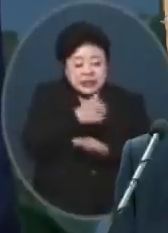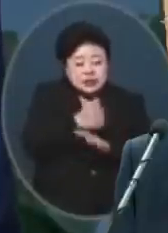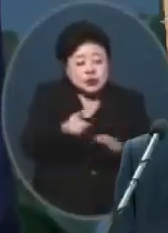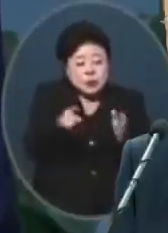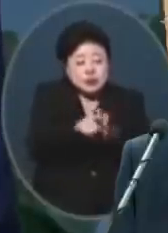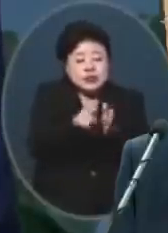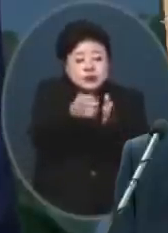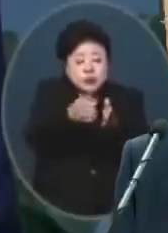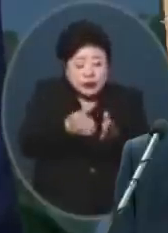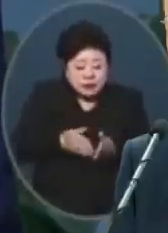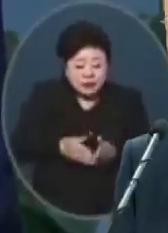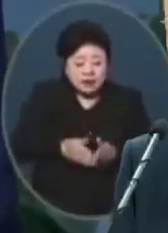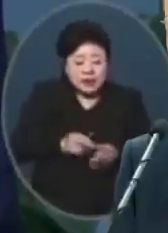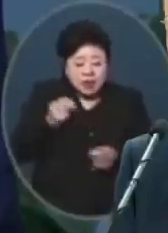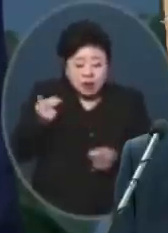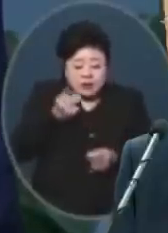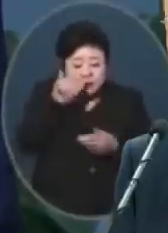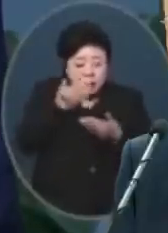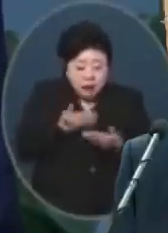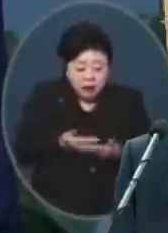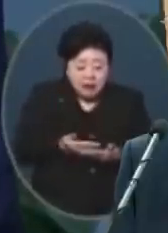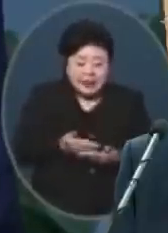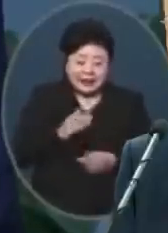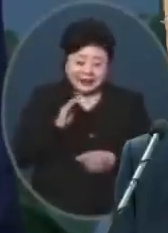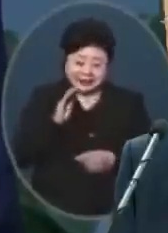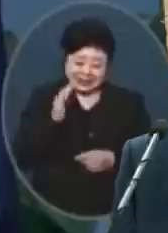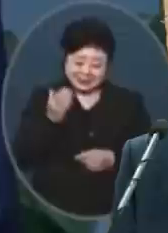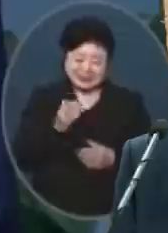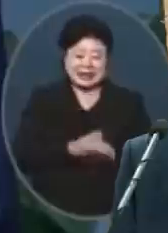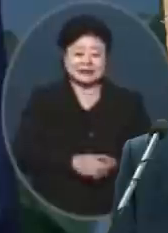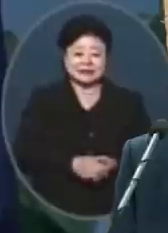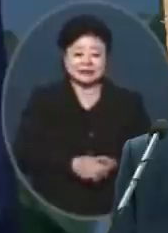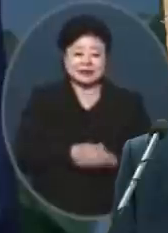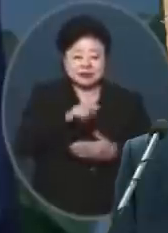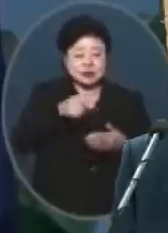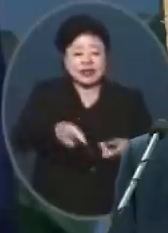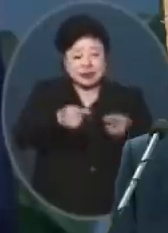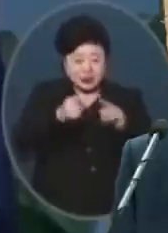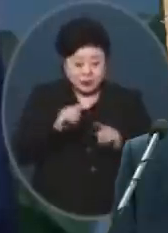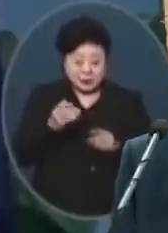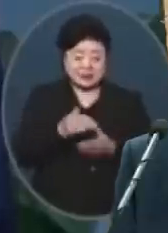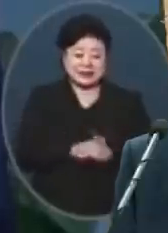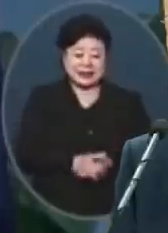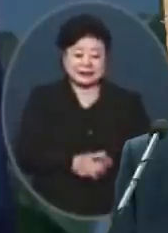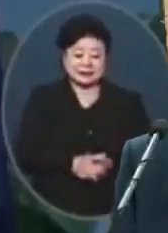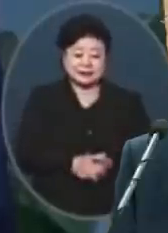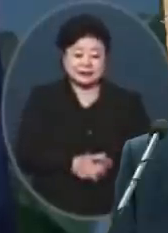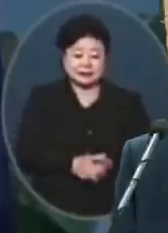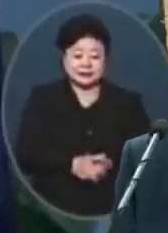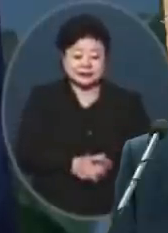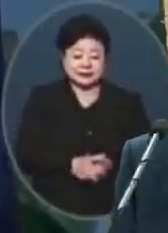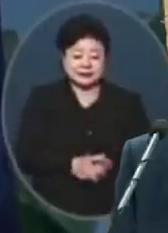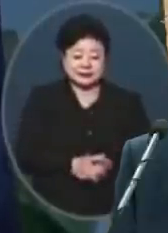그리스도를 믿음으로 말미암아 예수의 생명이 그 속에 들어오게 된 것입니다